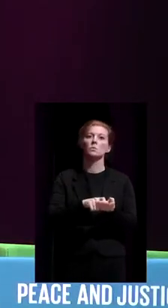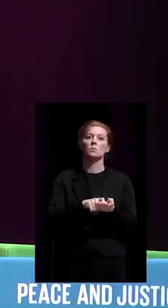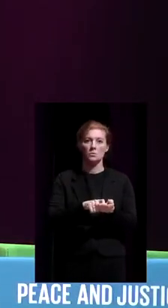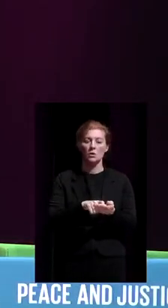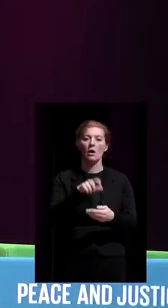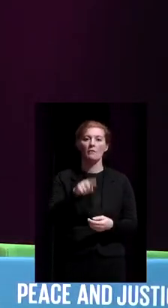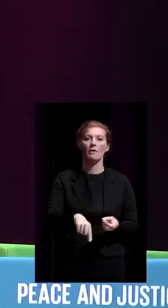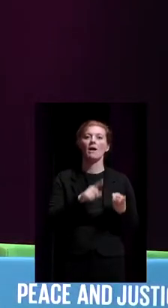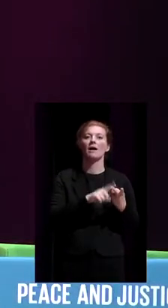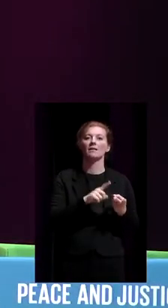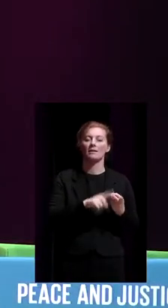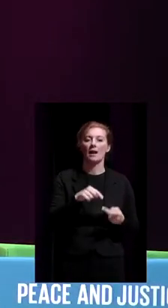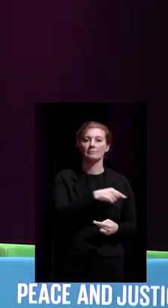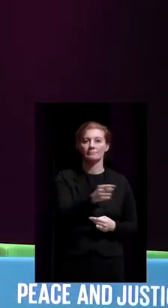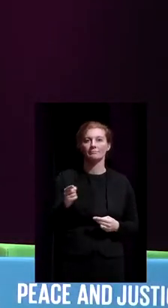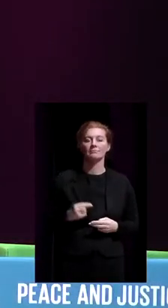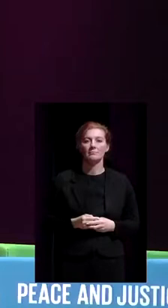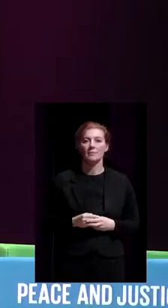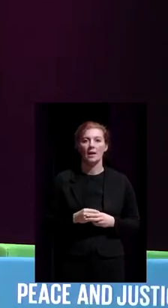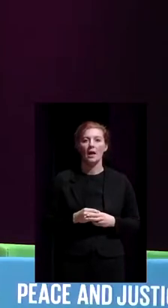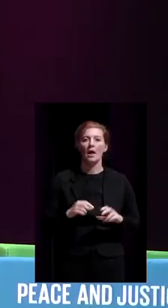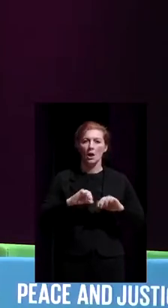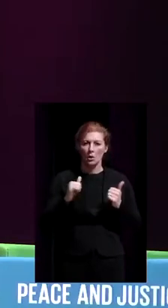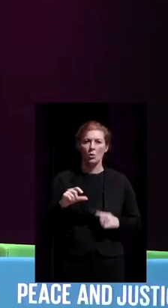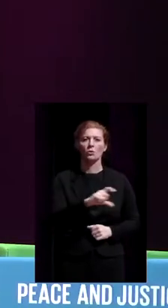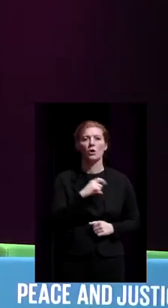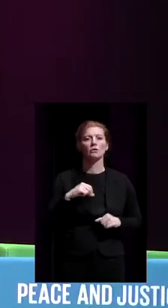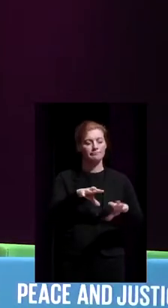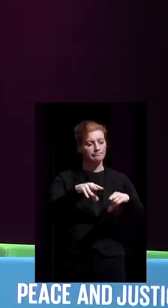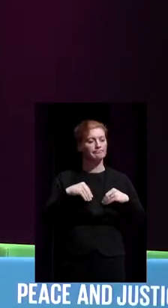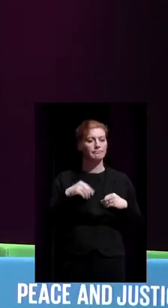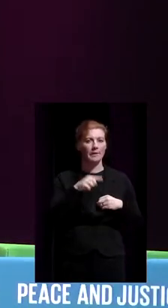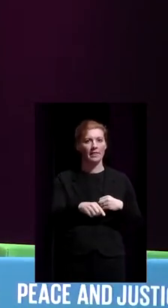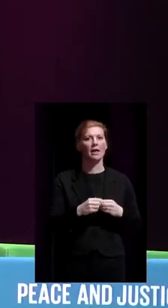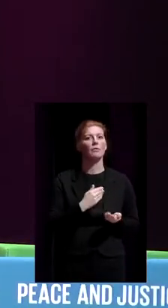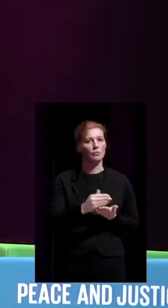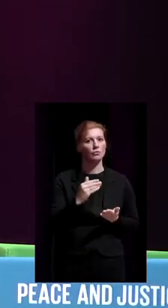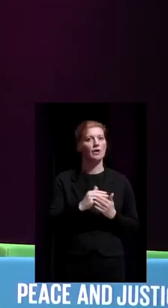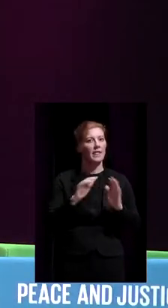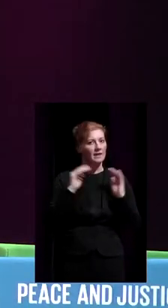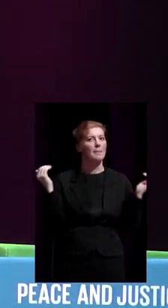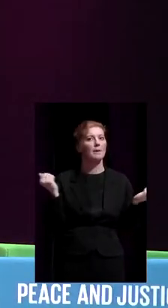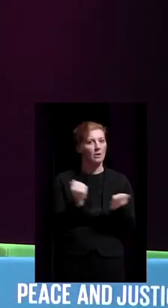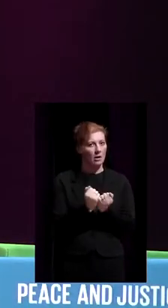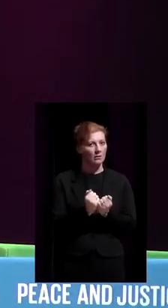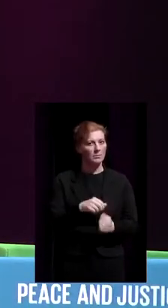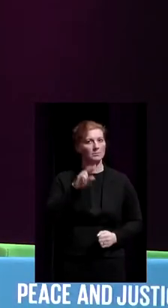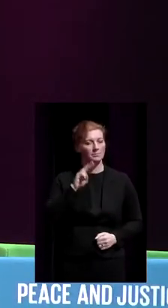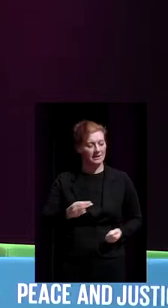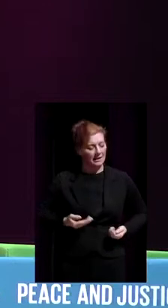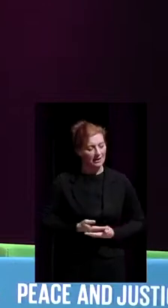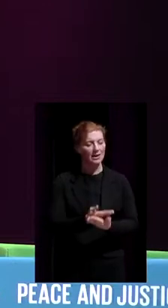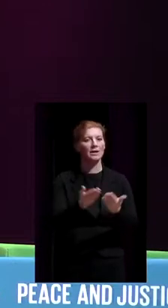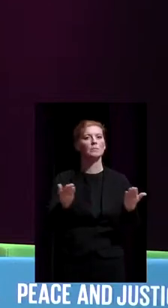för andra. Låt oss ta med oss detta i vårt fortsatta seminarium och verkligen